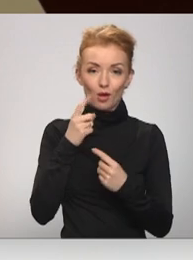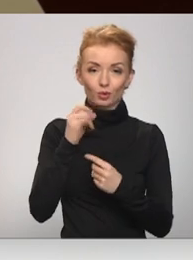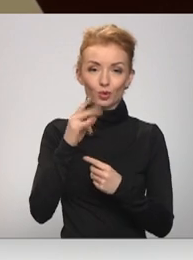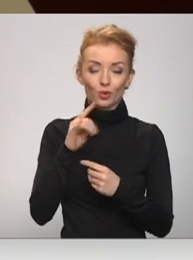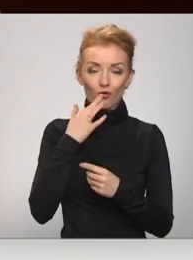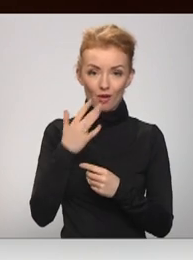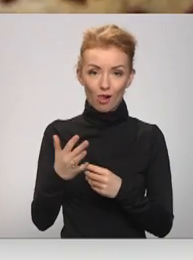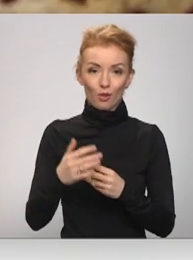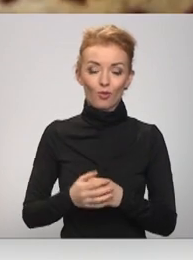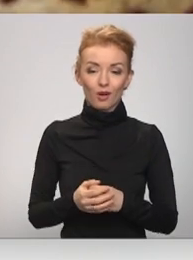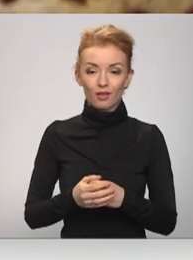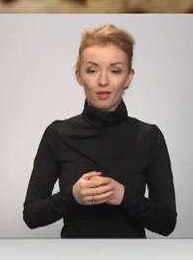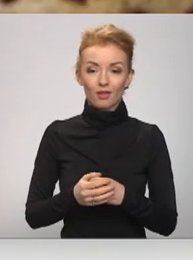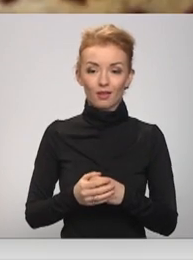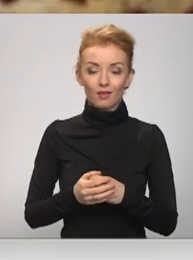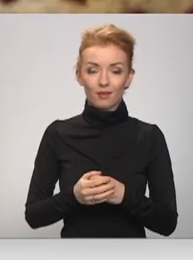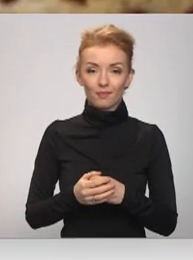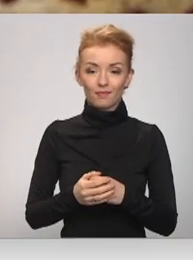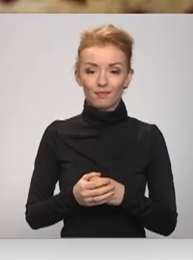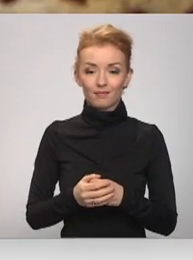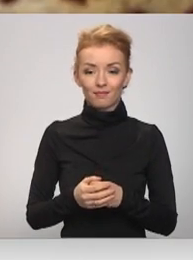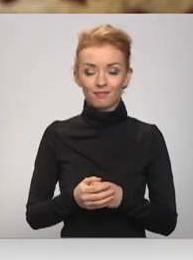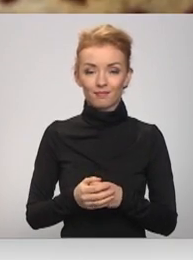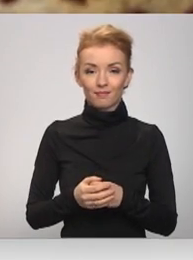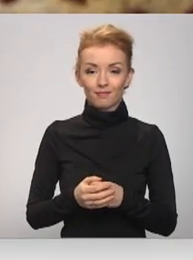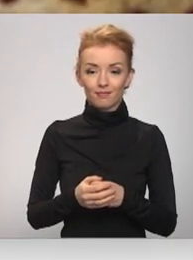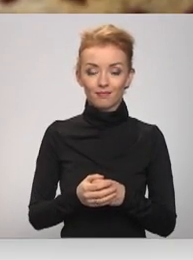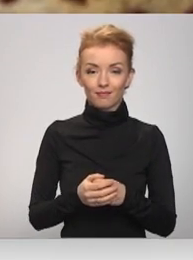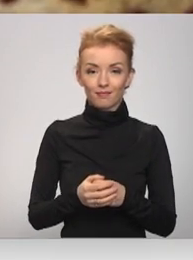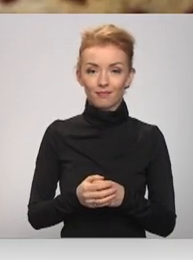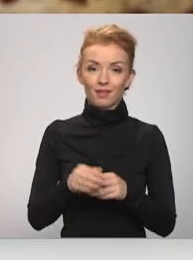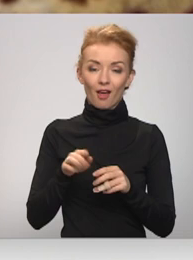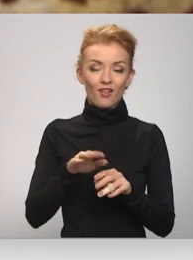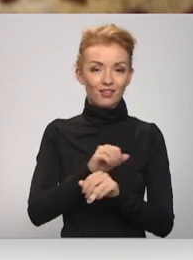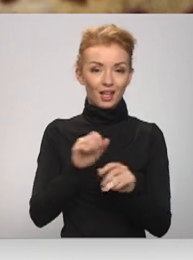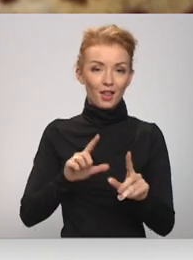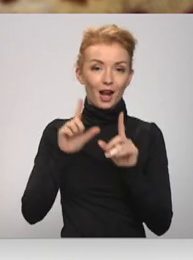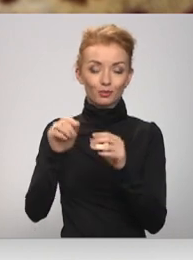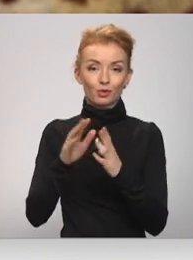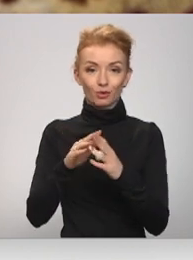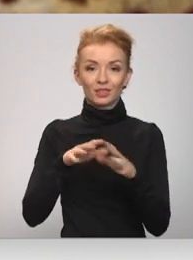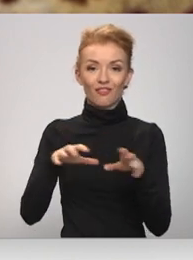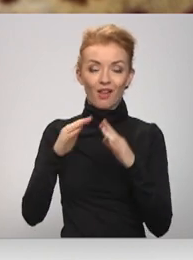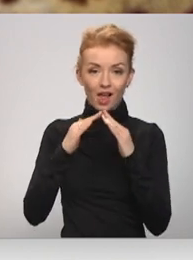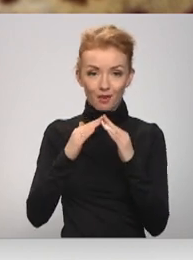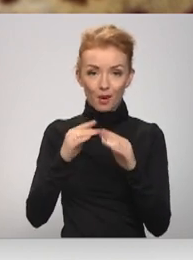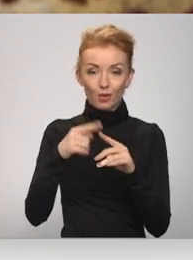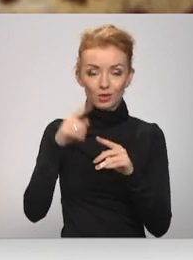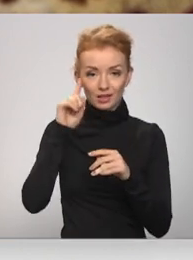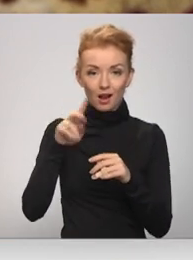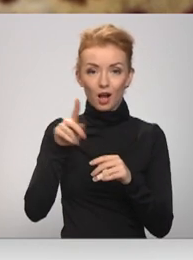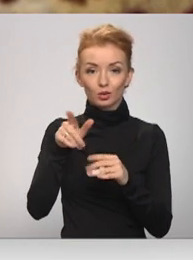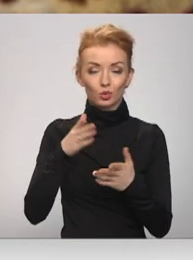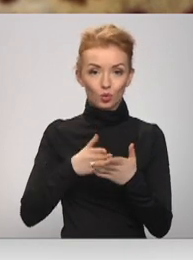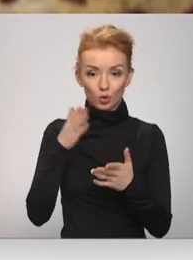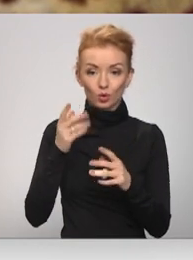pie Moskviča. Tā vismaģi ātrāk varēja atbraukt uz fermu. Un zināt viss, kas tur notiek uz vietas,